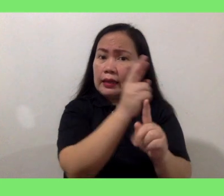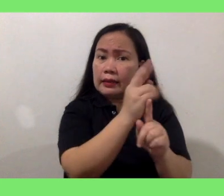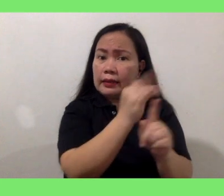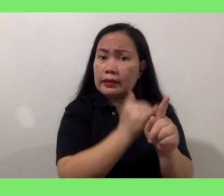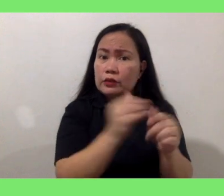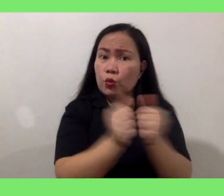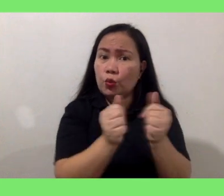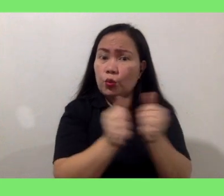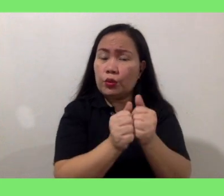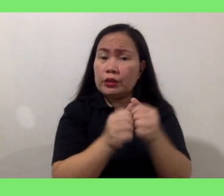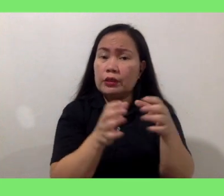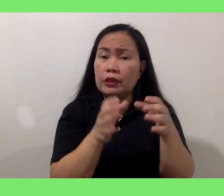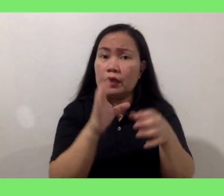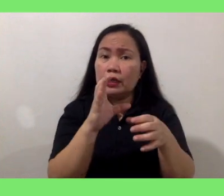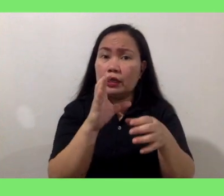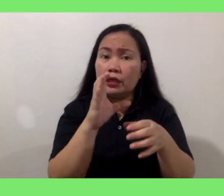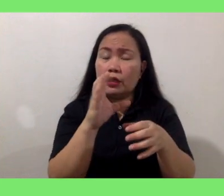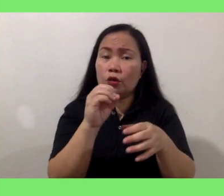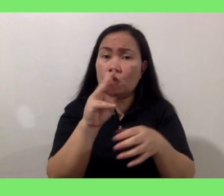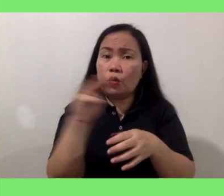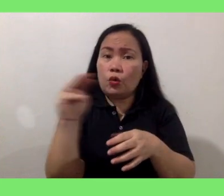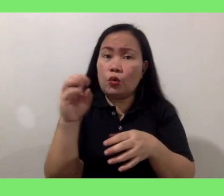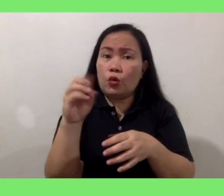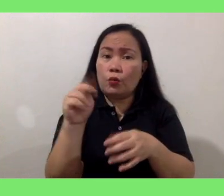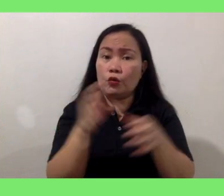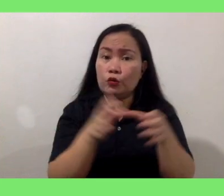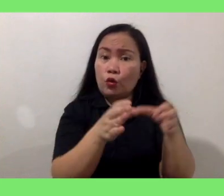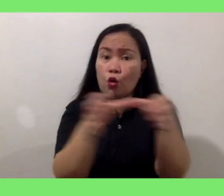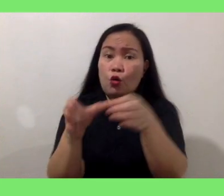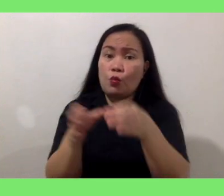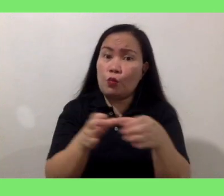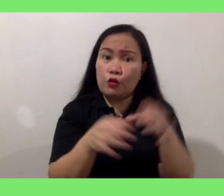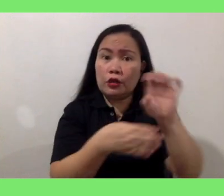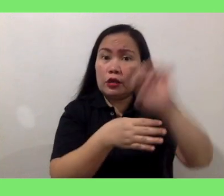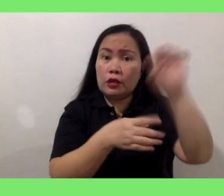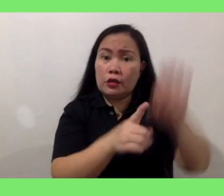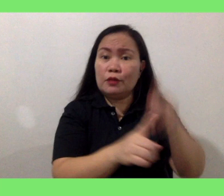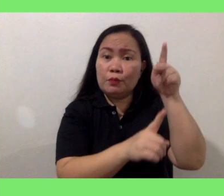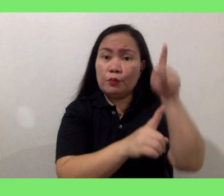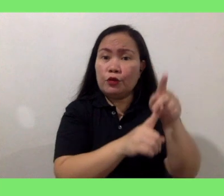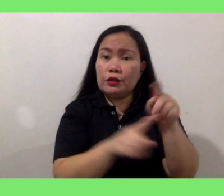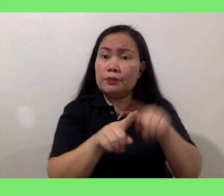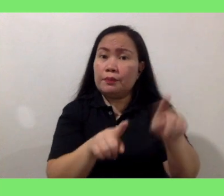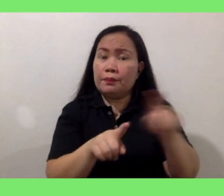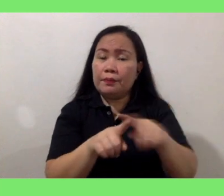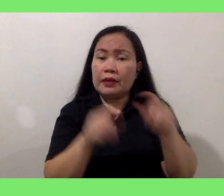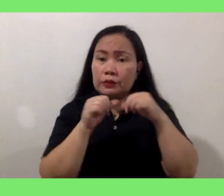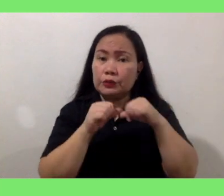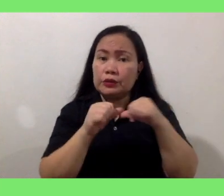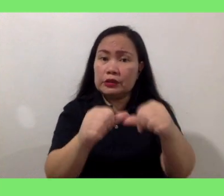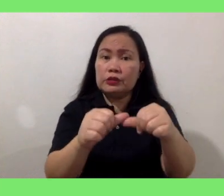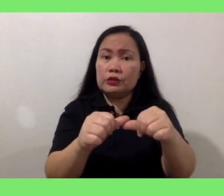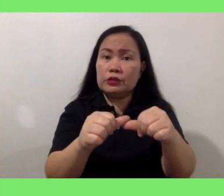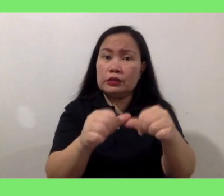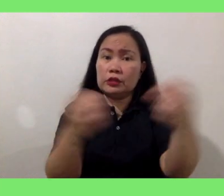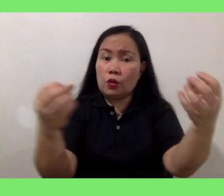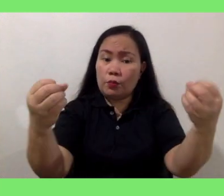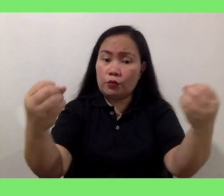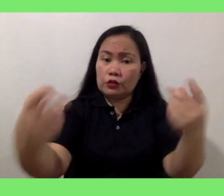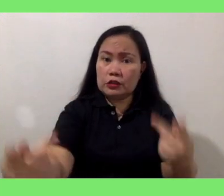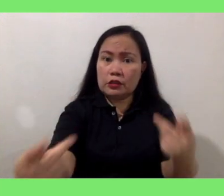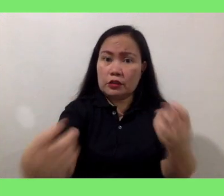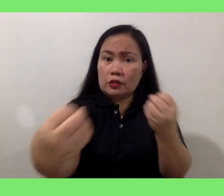are rays with a common endpoint but extending in opposite direction. So, pag sinabi nating